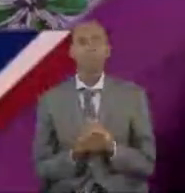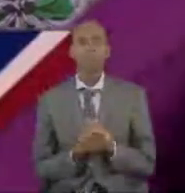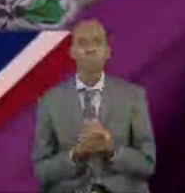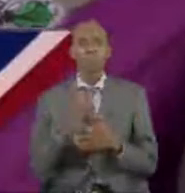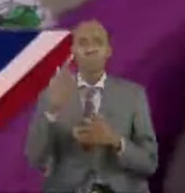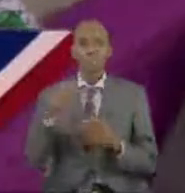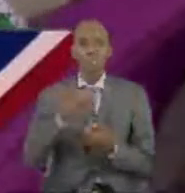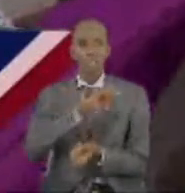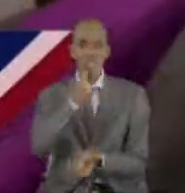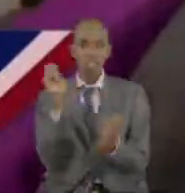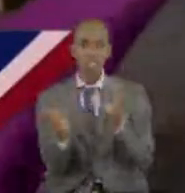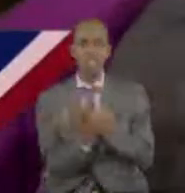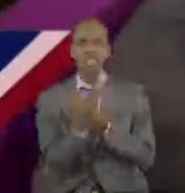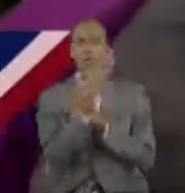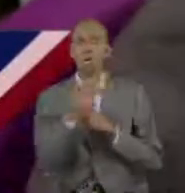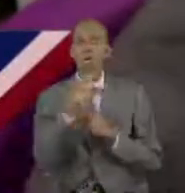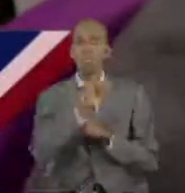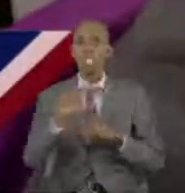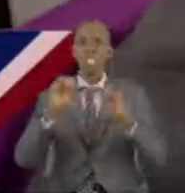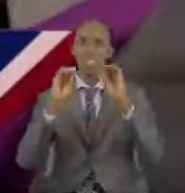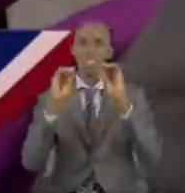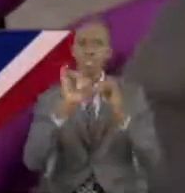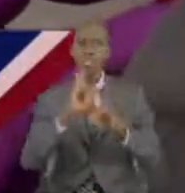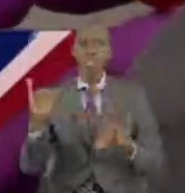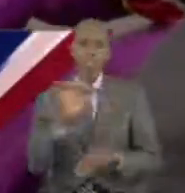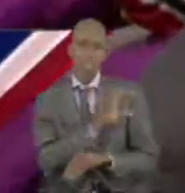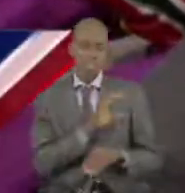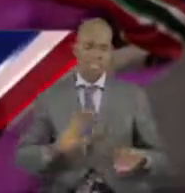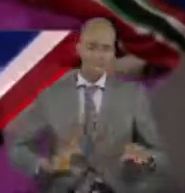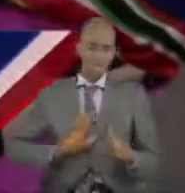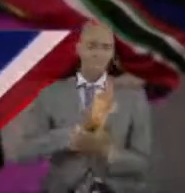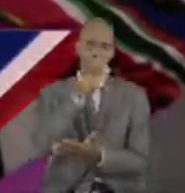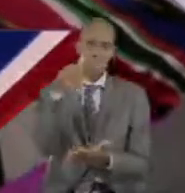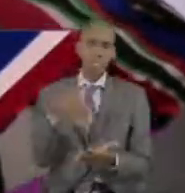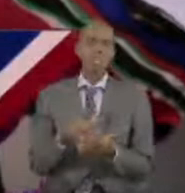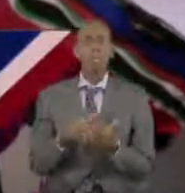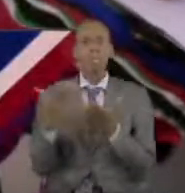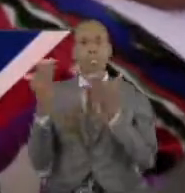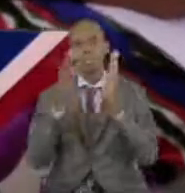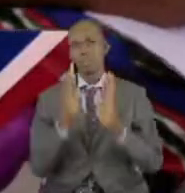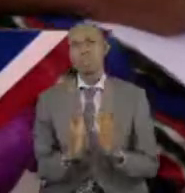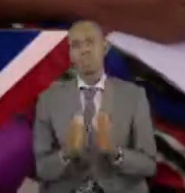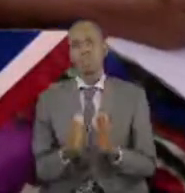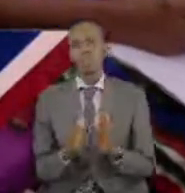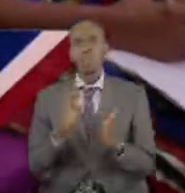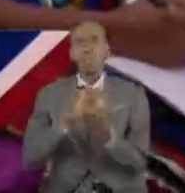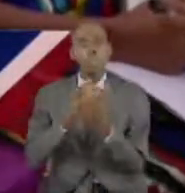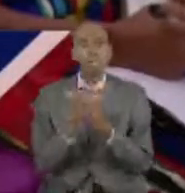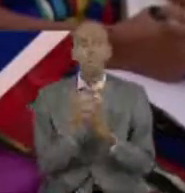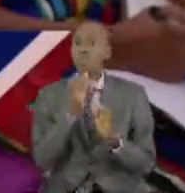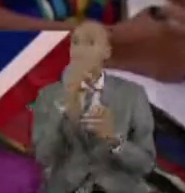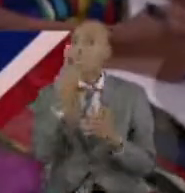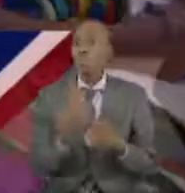fait troisième point la transformation d'un serviteur ans ayant centrait sur christophe hélas devenue non seulement